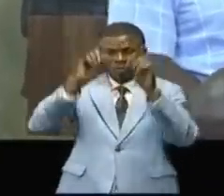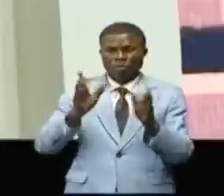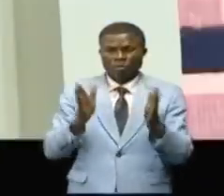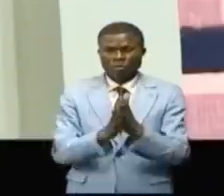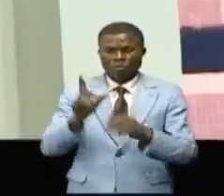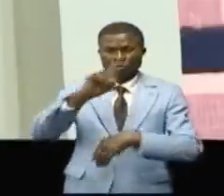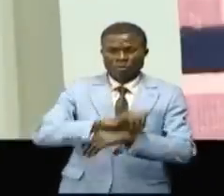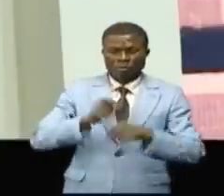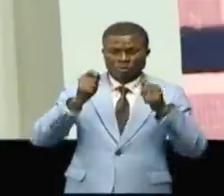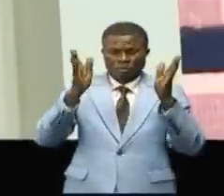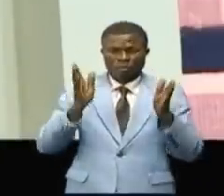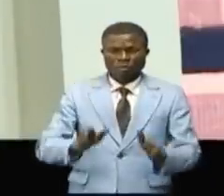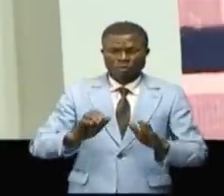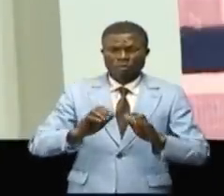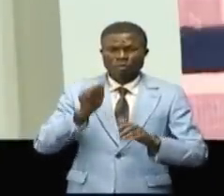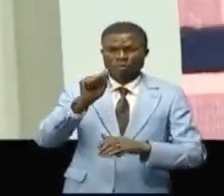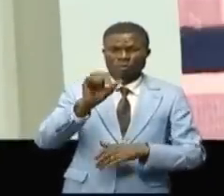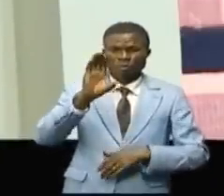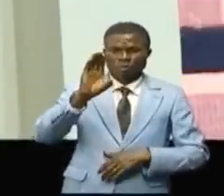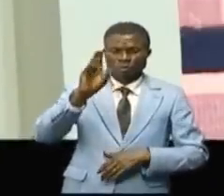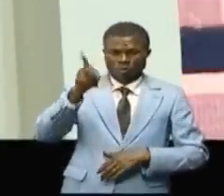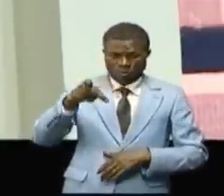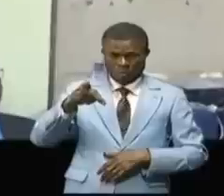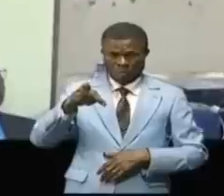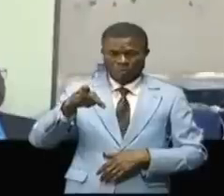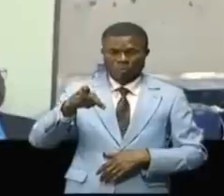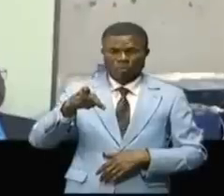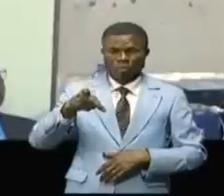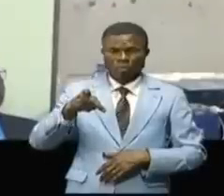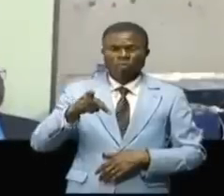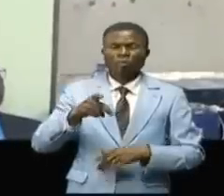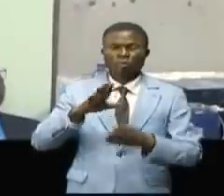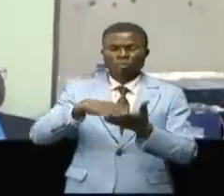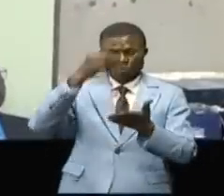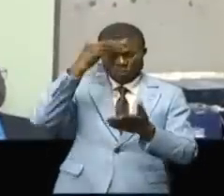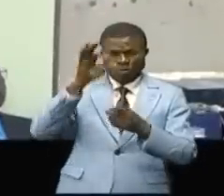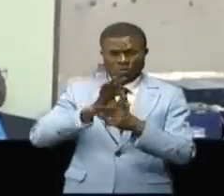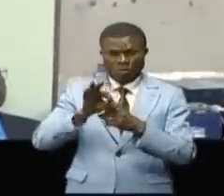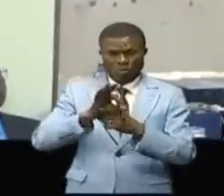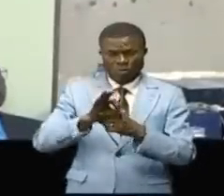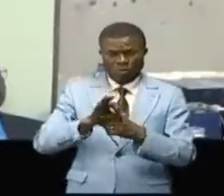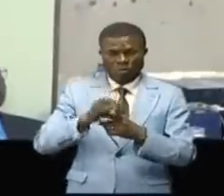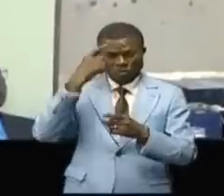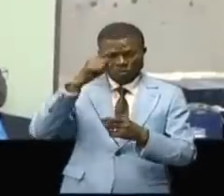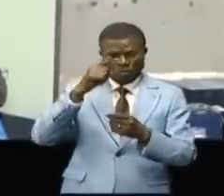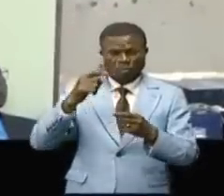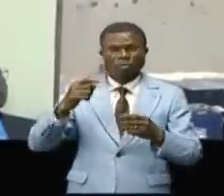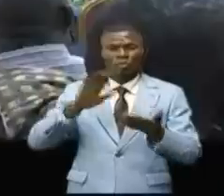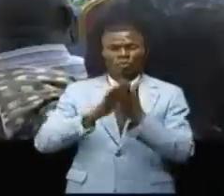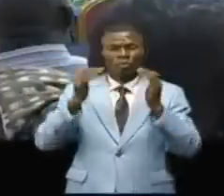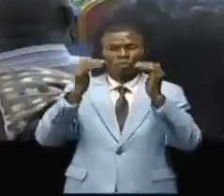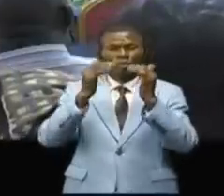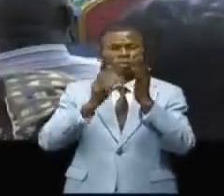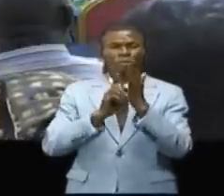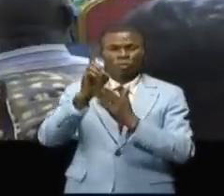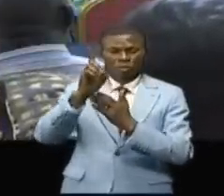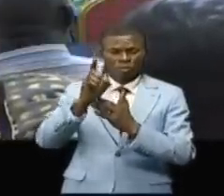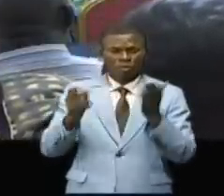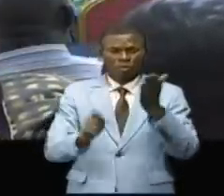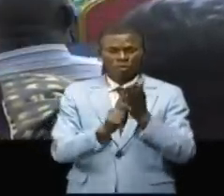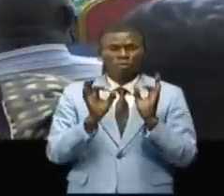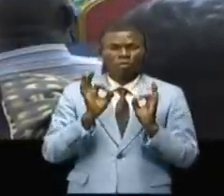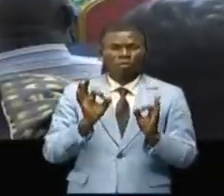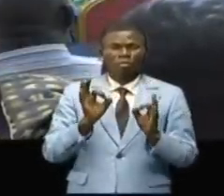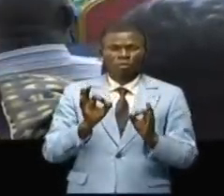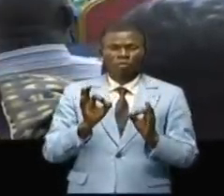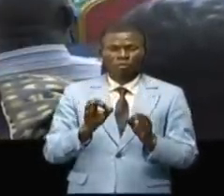les journalistes de l'Agence congolaise des presses, ACP, seront formés pour faire face à la concurrence et au développement des nouvelles technologies